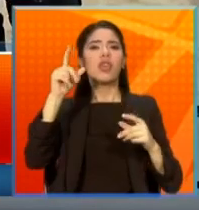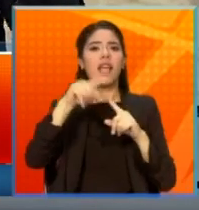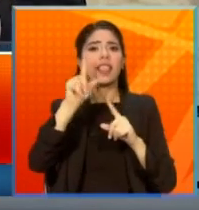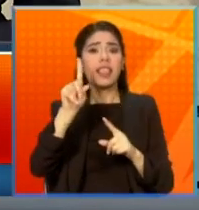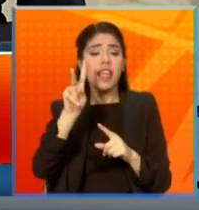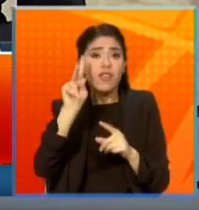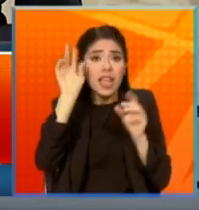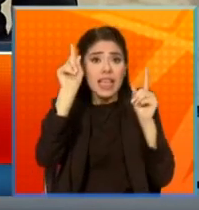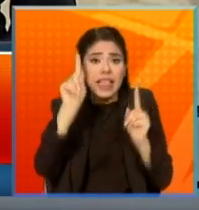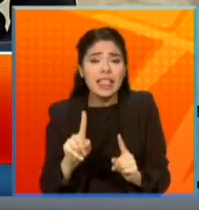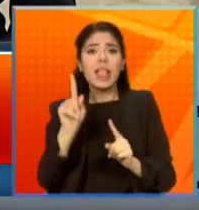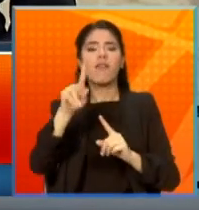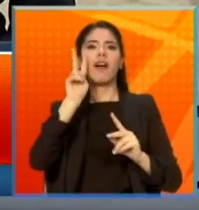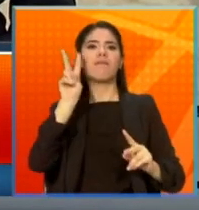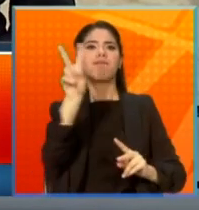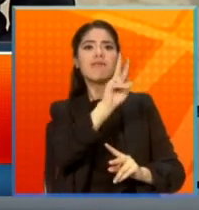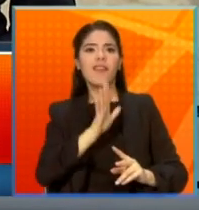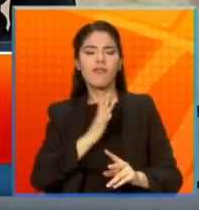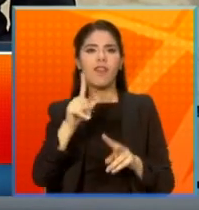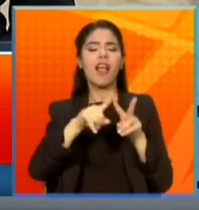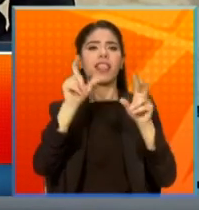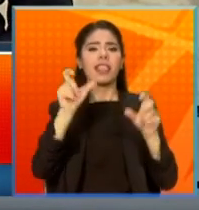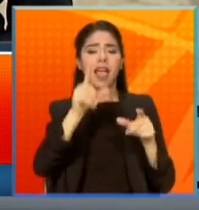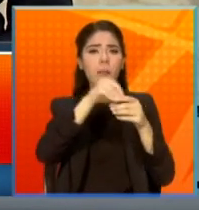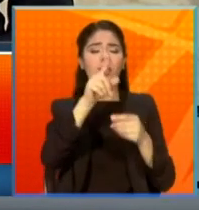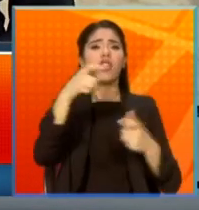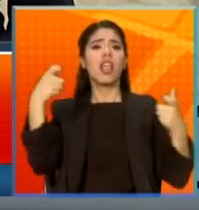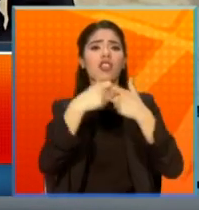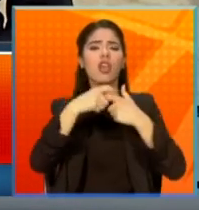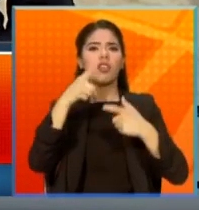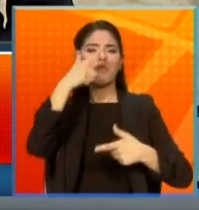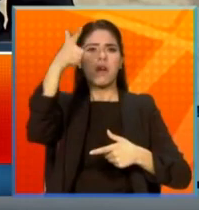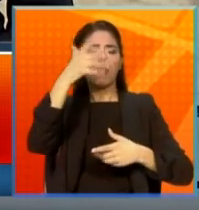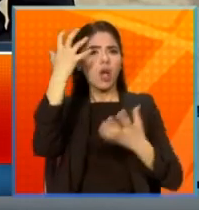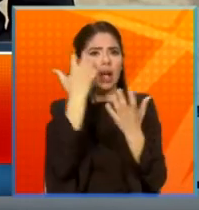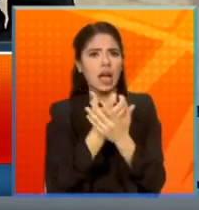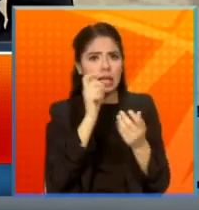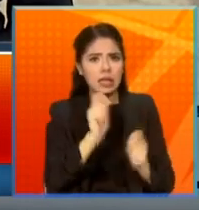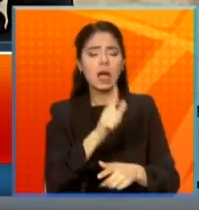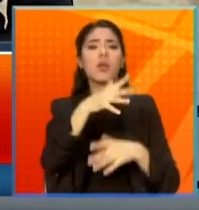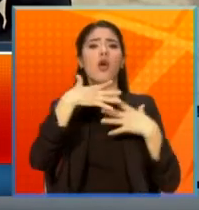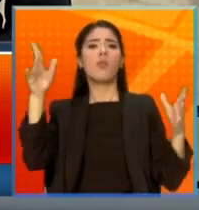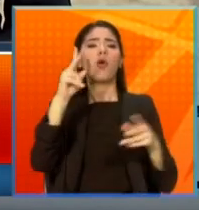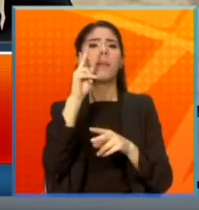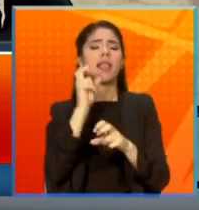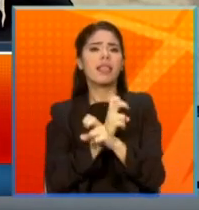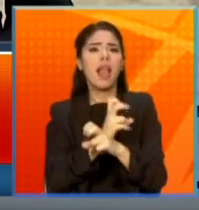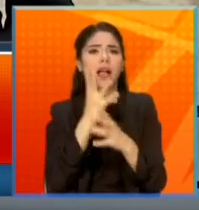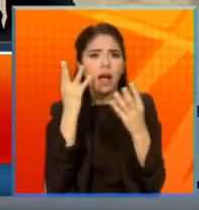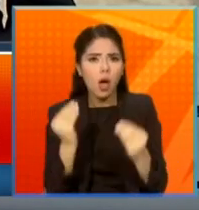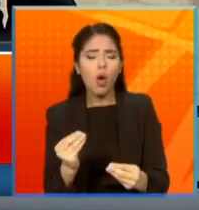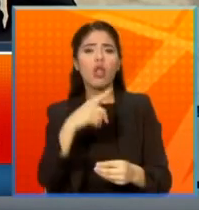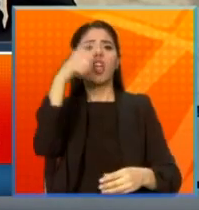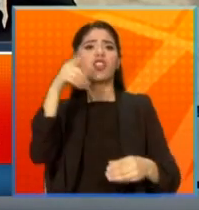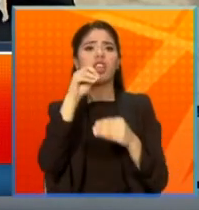bu ekrandan izleyeceksiniz. Nayrab'da sıcak çatışma anlarını kaydetti arkadaşlarımız. Ve tabii o sıralarda büyük de bir tehlike atlattılar.